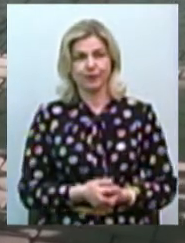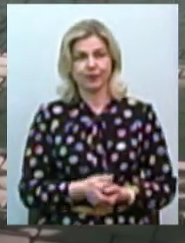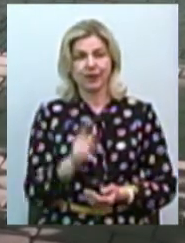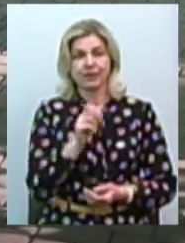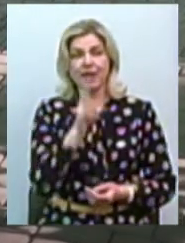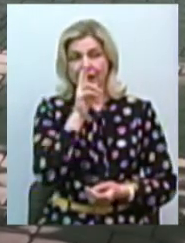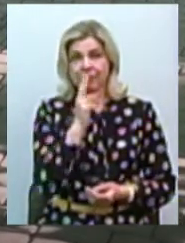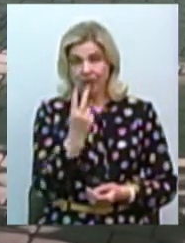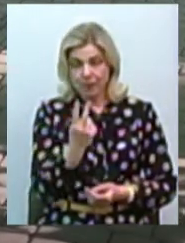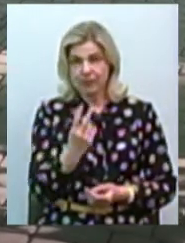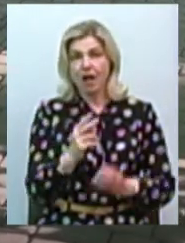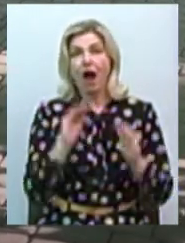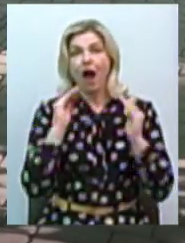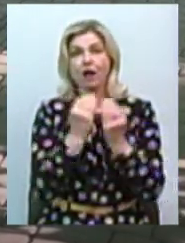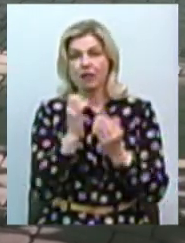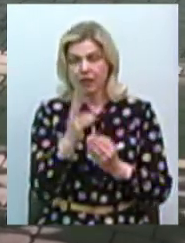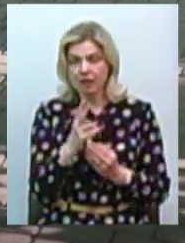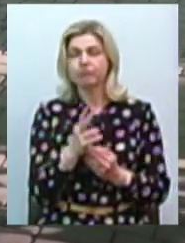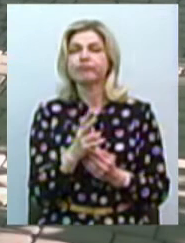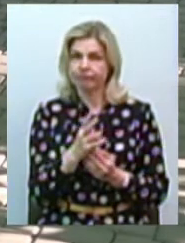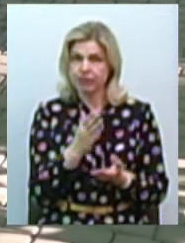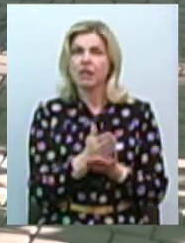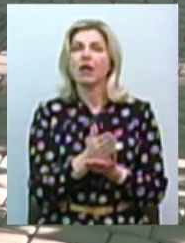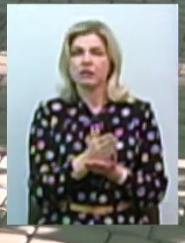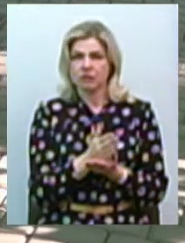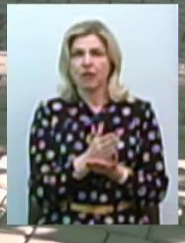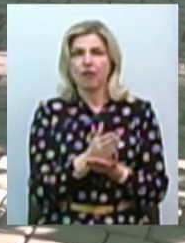дає особи знати.